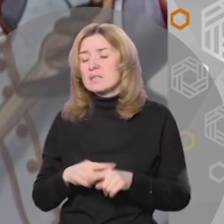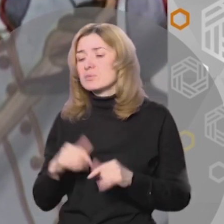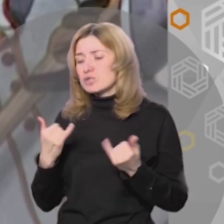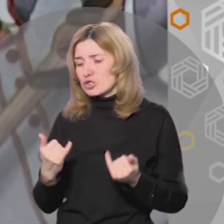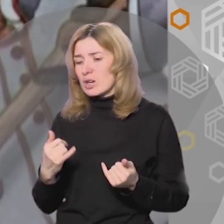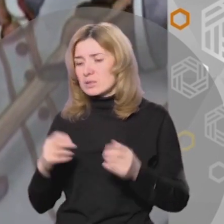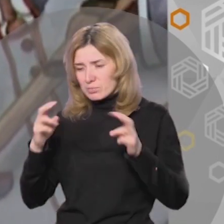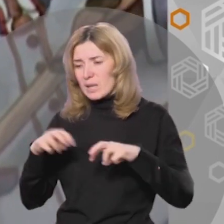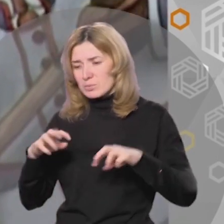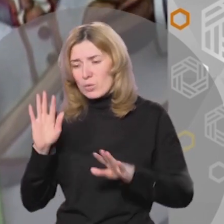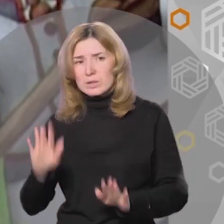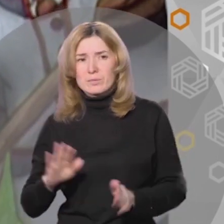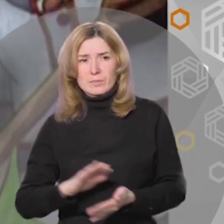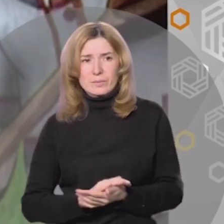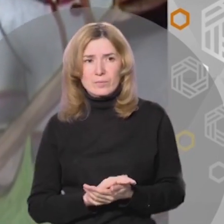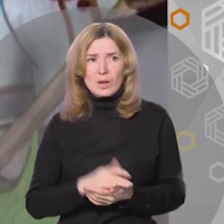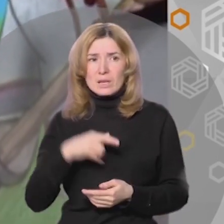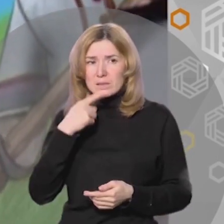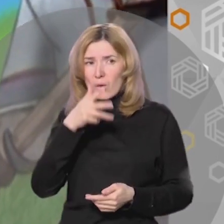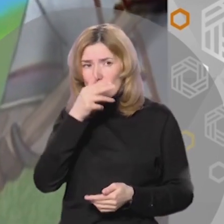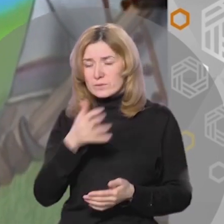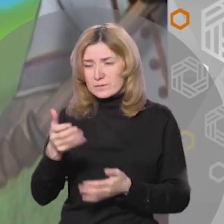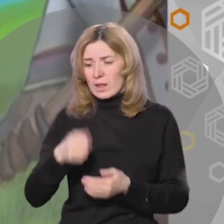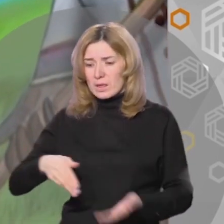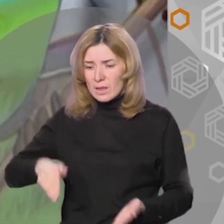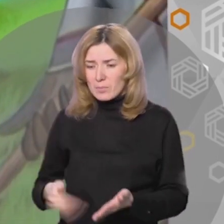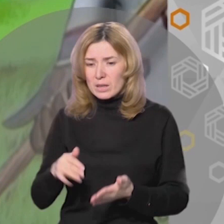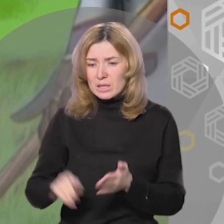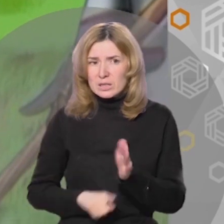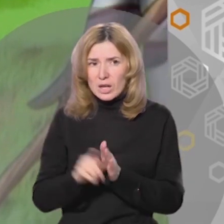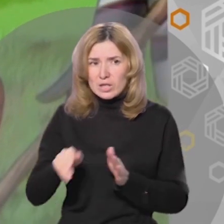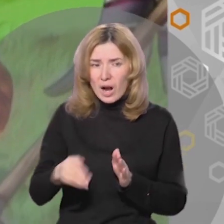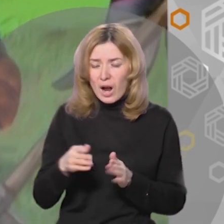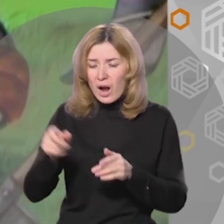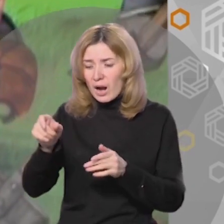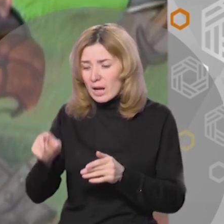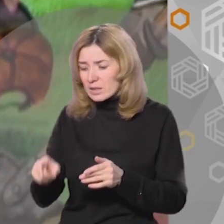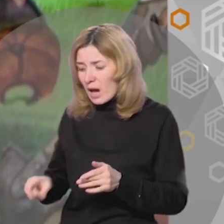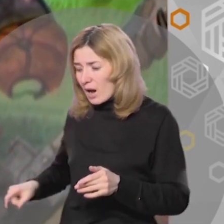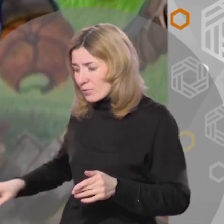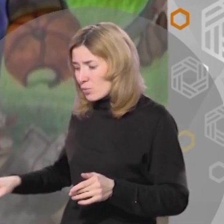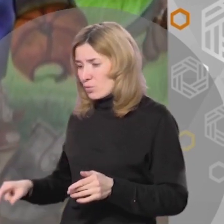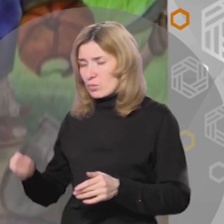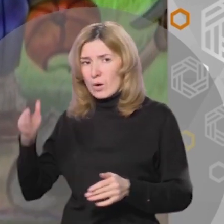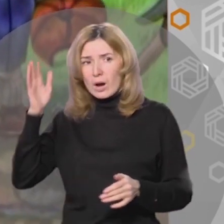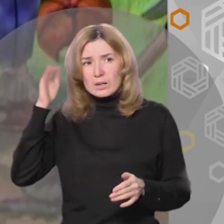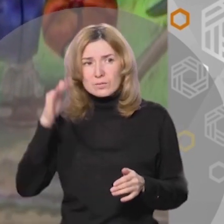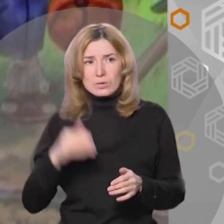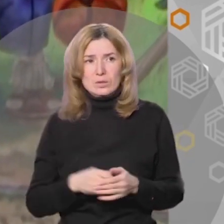Это мы сейчас посмотрим. Гусь-Гусич взял лопату у Бернара и стал копать канавку от лужи к